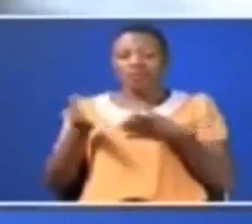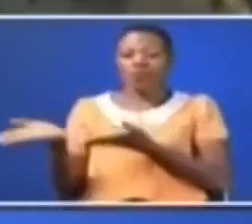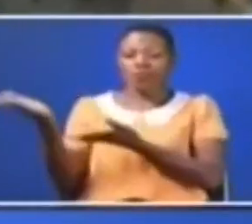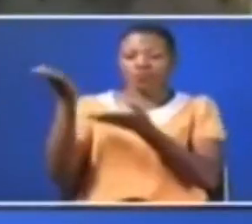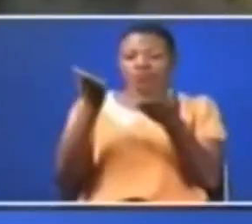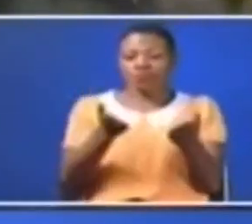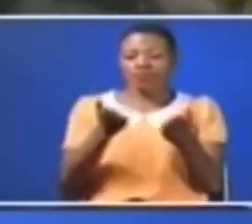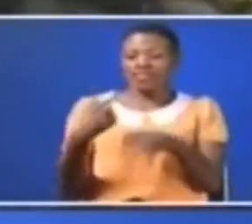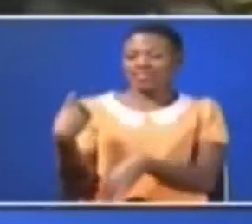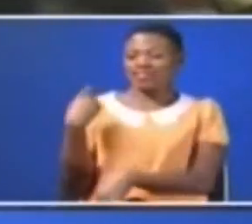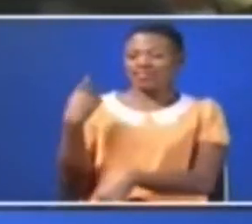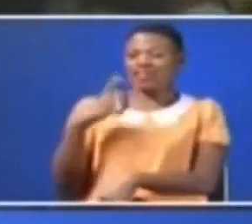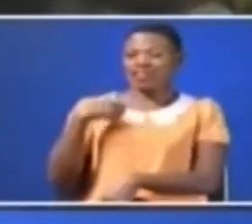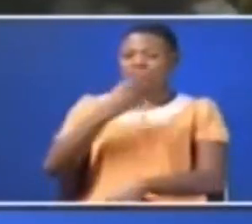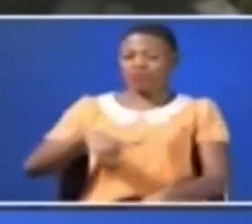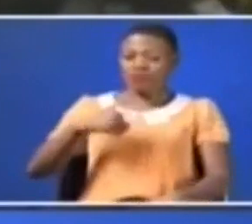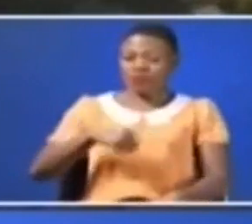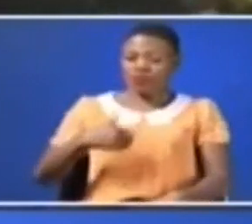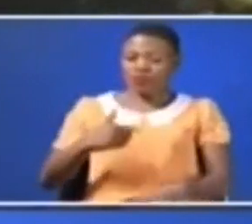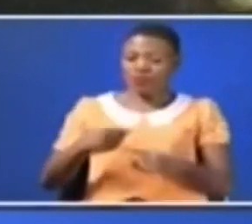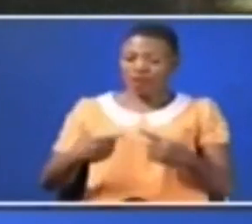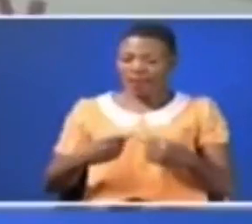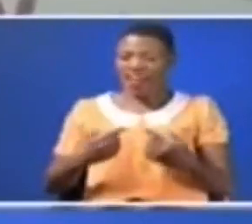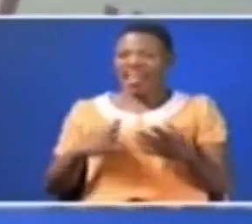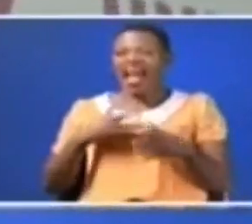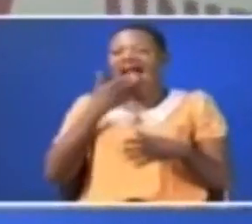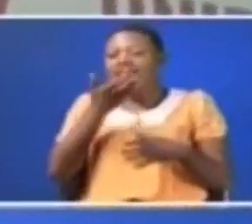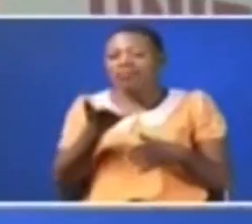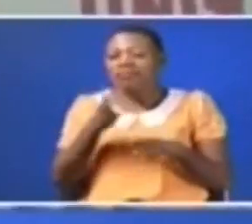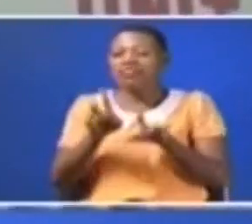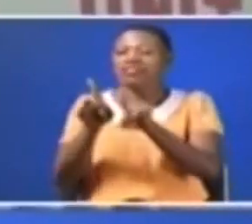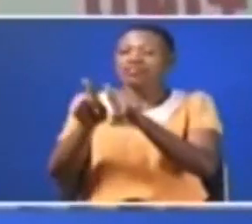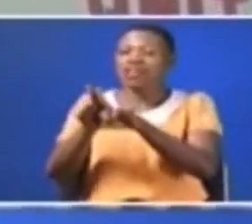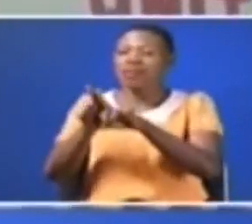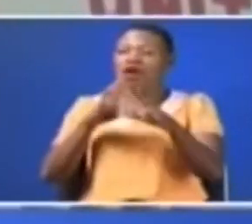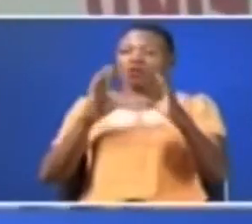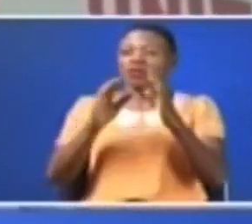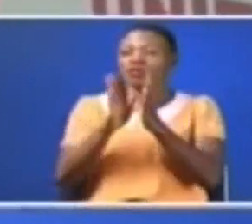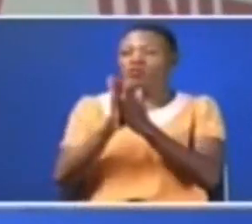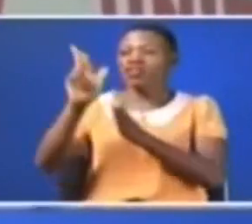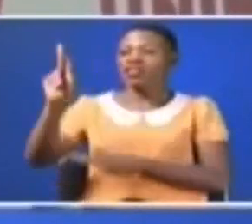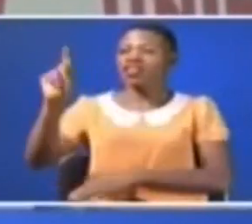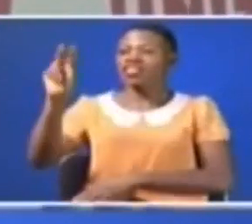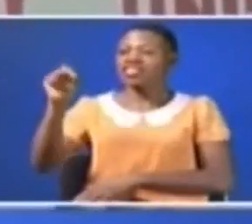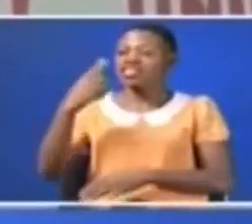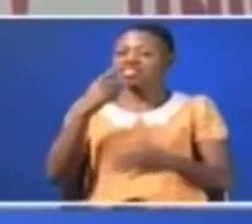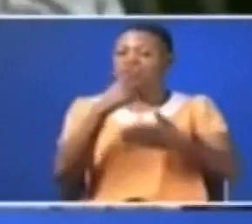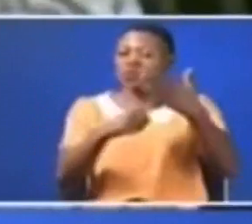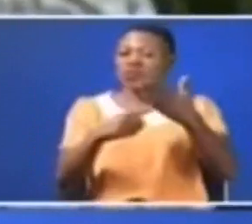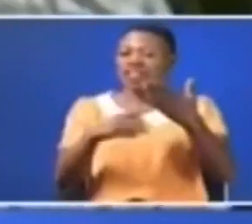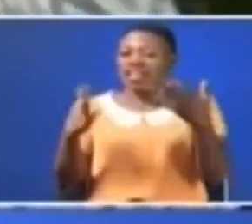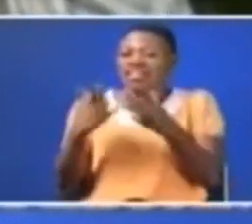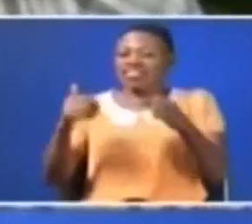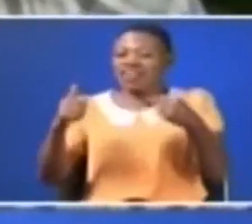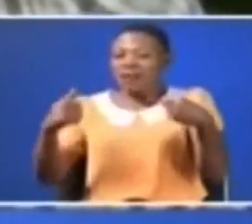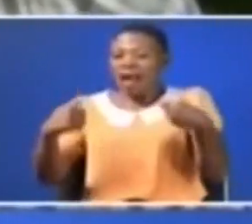jana wakiwa na maumivu ya tumbo pamoja na kutapika. Wakizungumza na KTN News walisema kuwa mambo